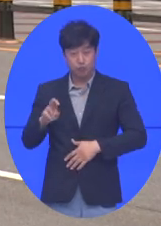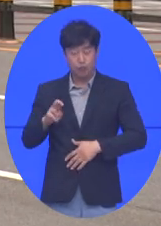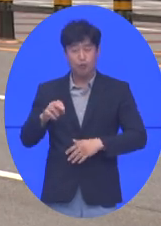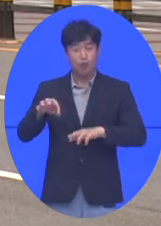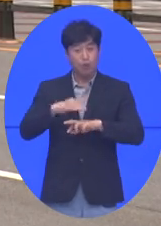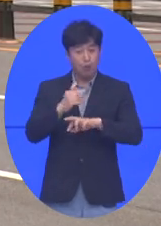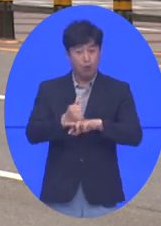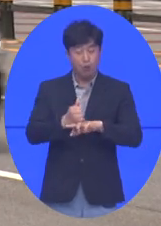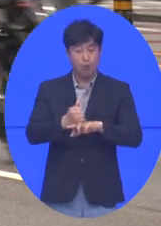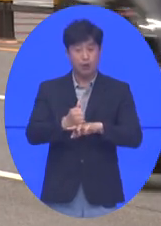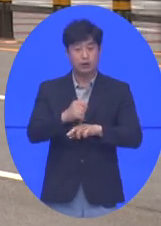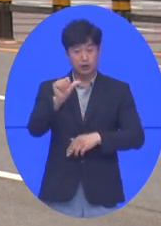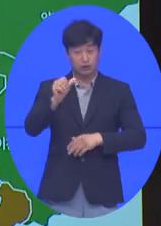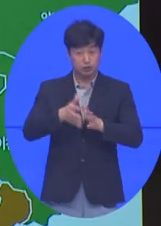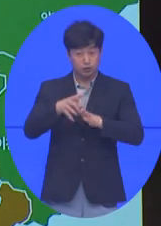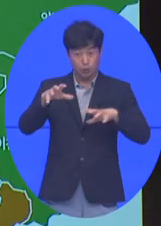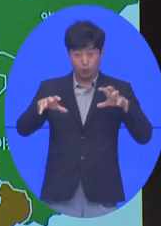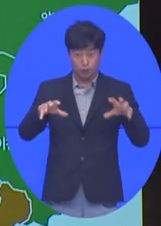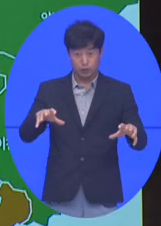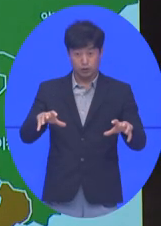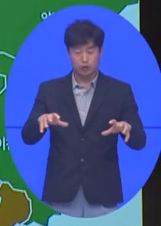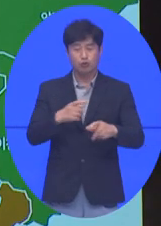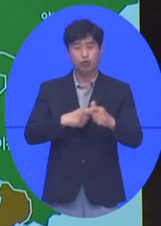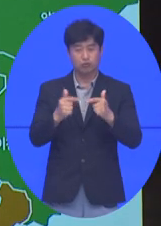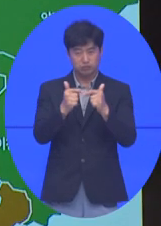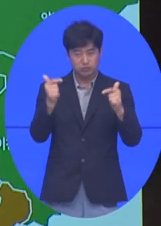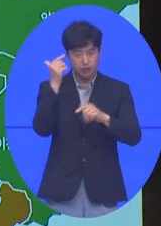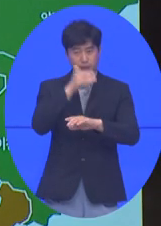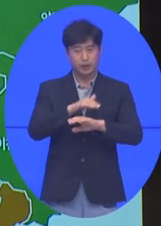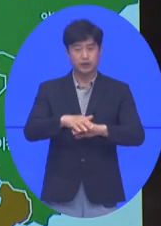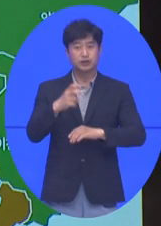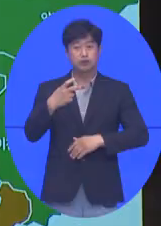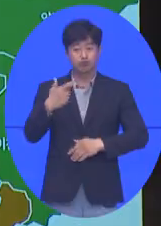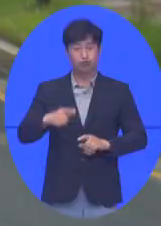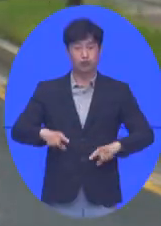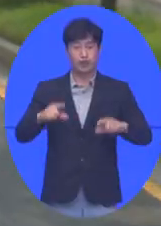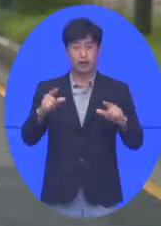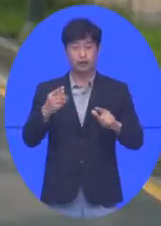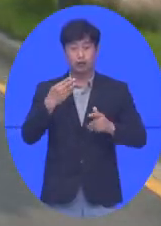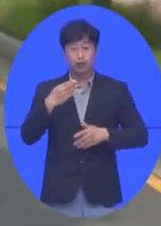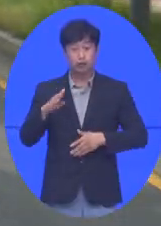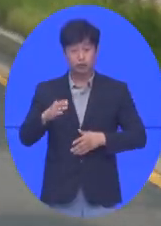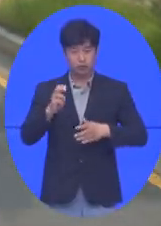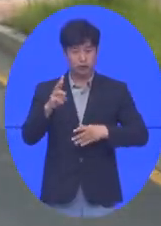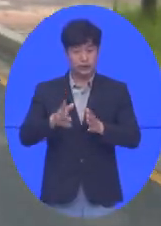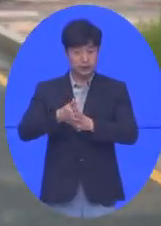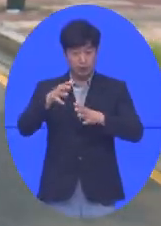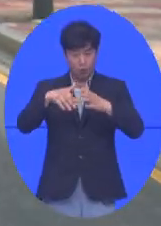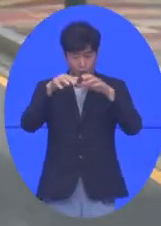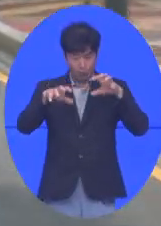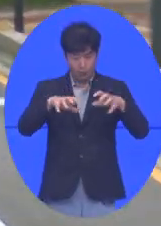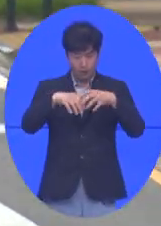광명, 의왕, 과천 5개 시에 추가 도입할 예정이며 26년까지 경기도 31개